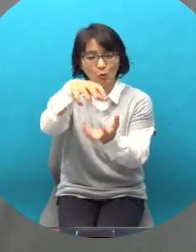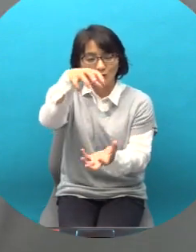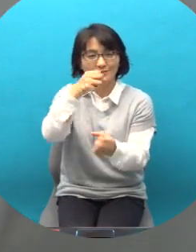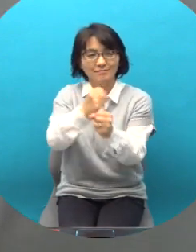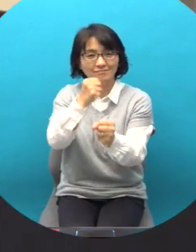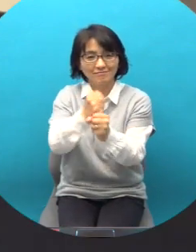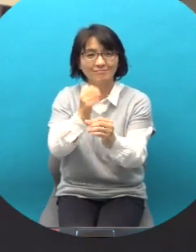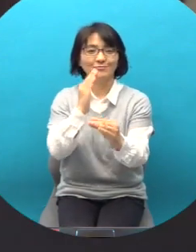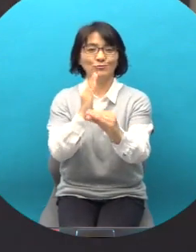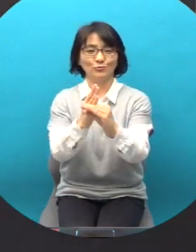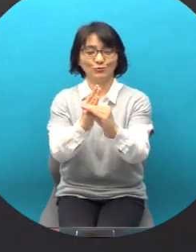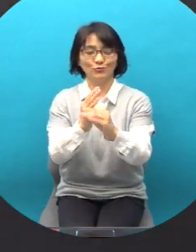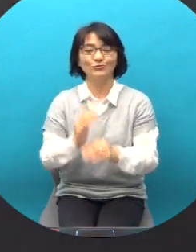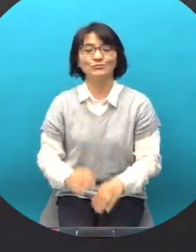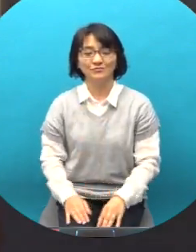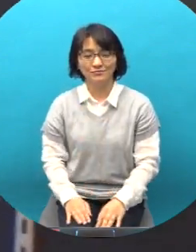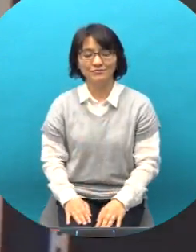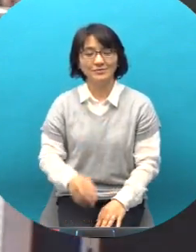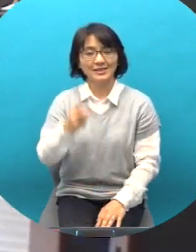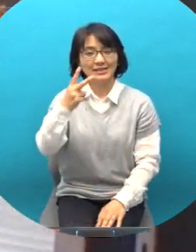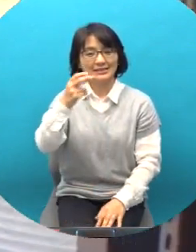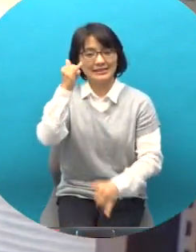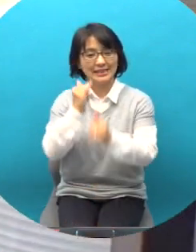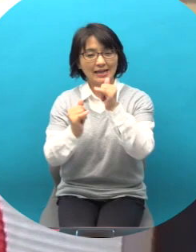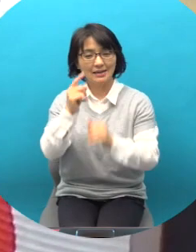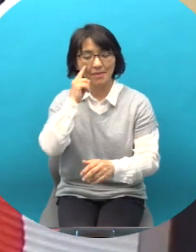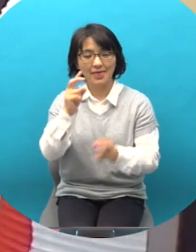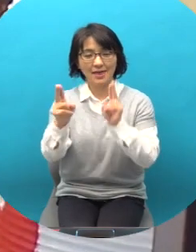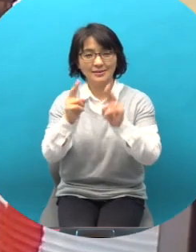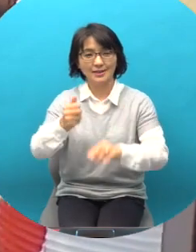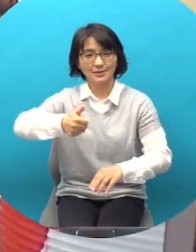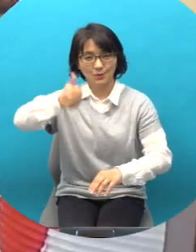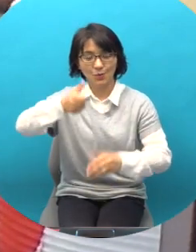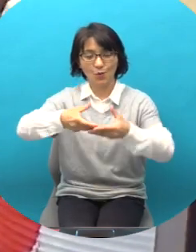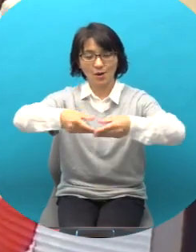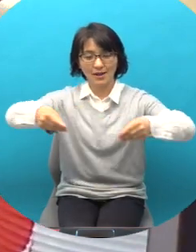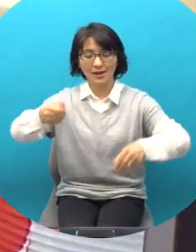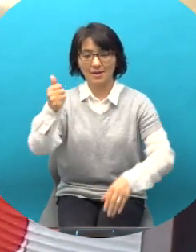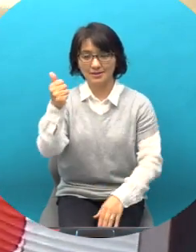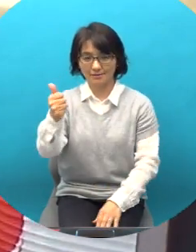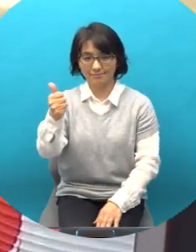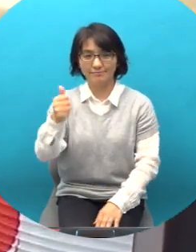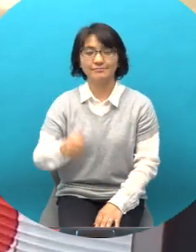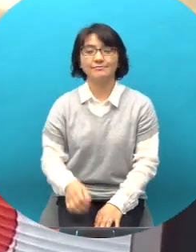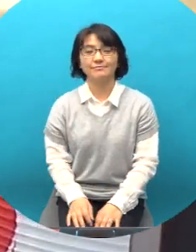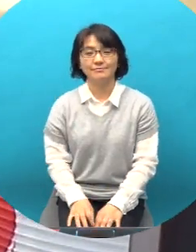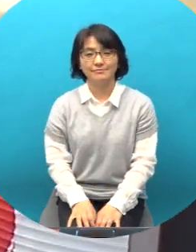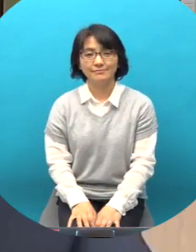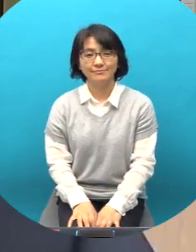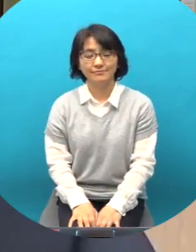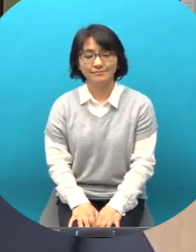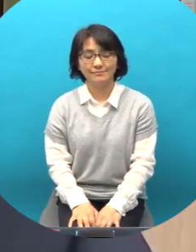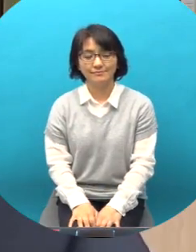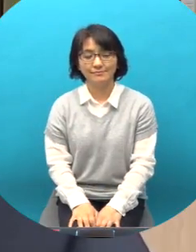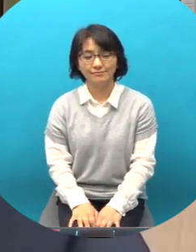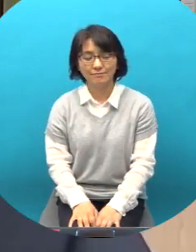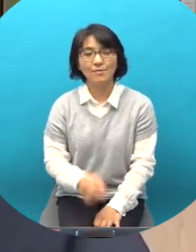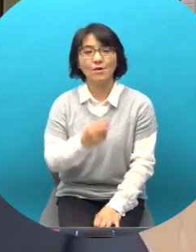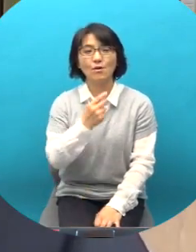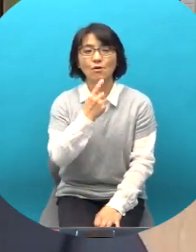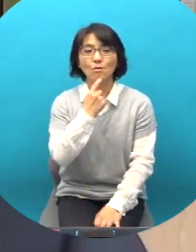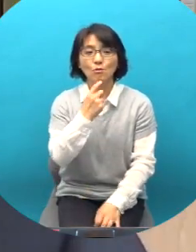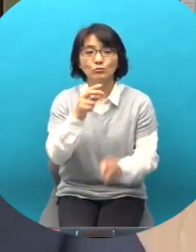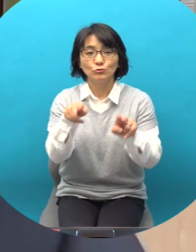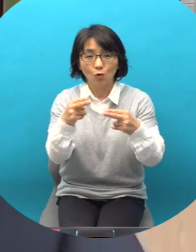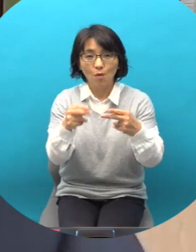。光月人形2代目社長の渡辺忍さんです。 盆提灯